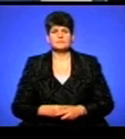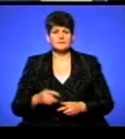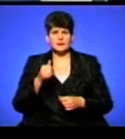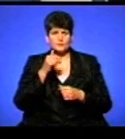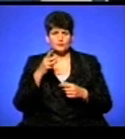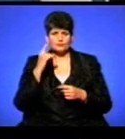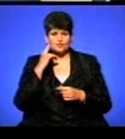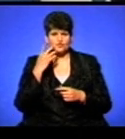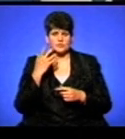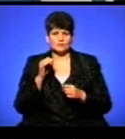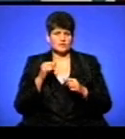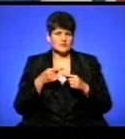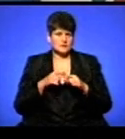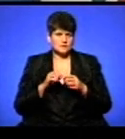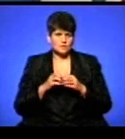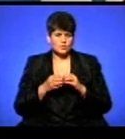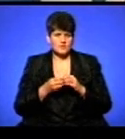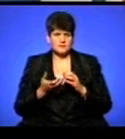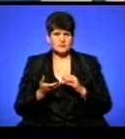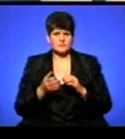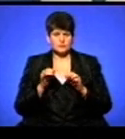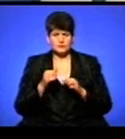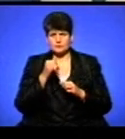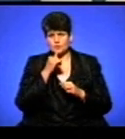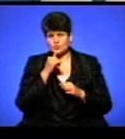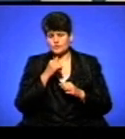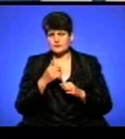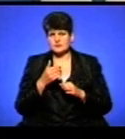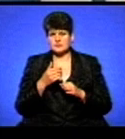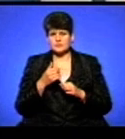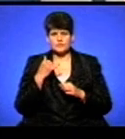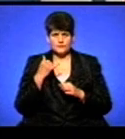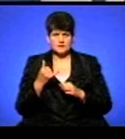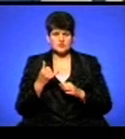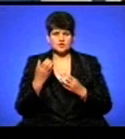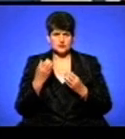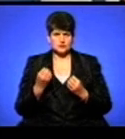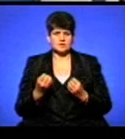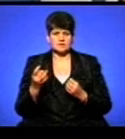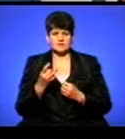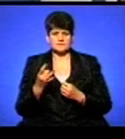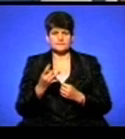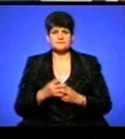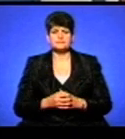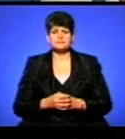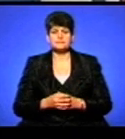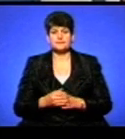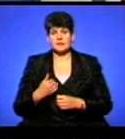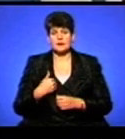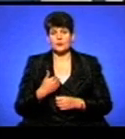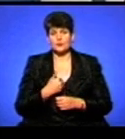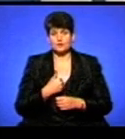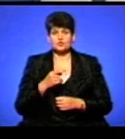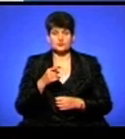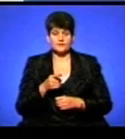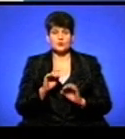запитання, можливо, через технічні проблеми. Ви можете спробувати дотелефонуватися до нас ще раз. А я хочу, щоб ви, пане